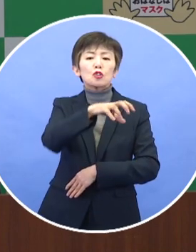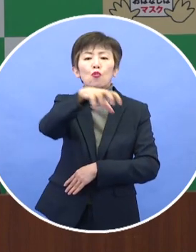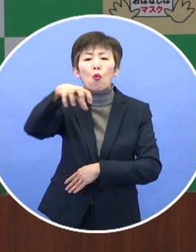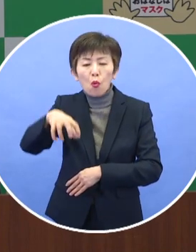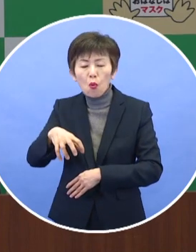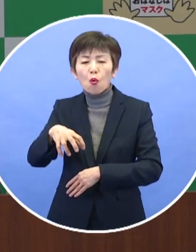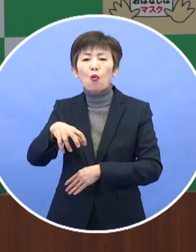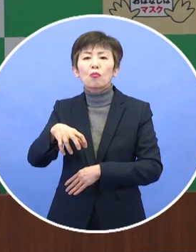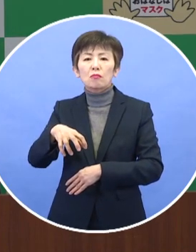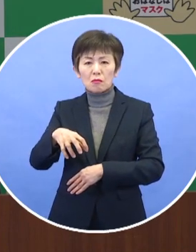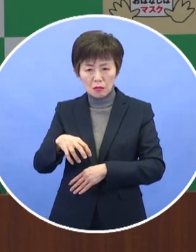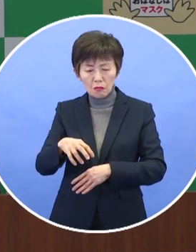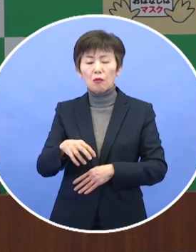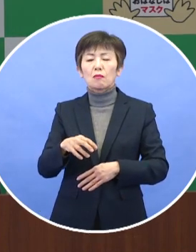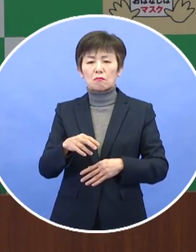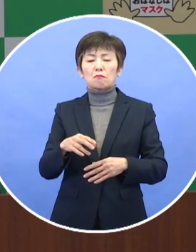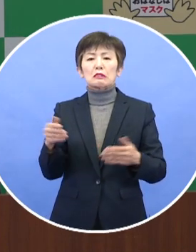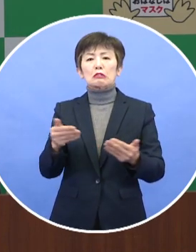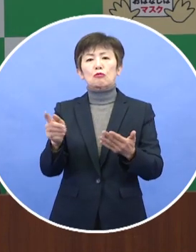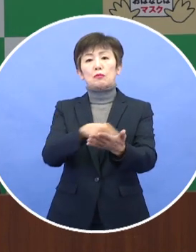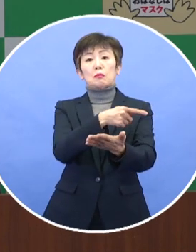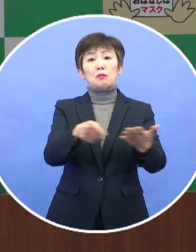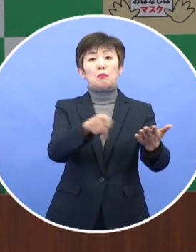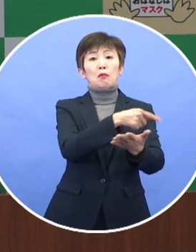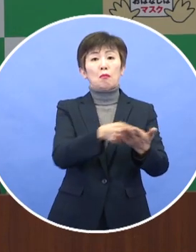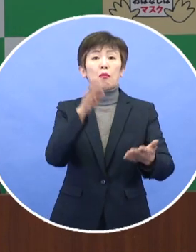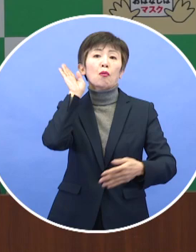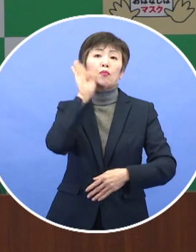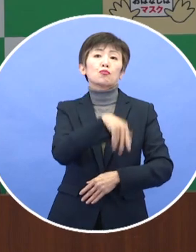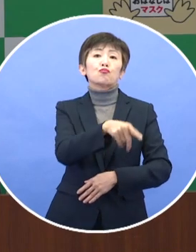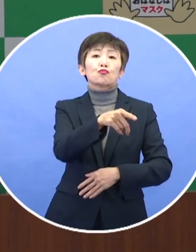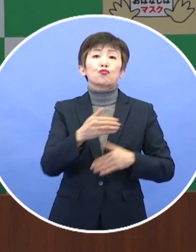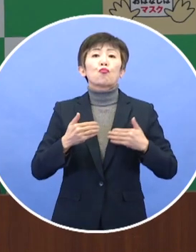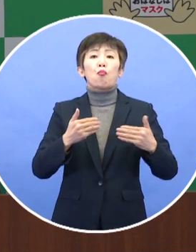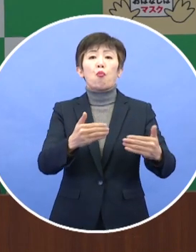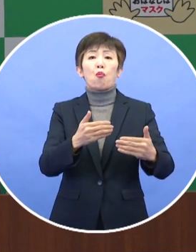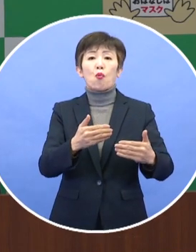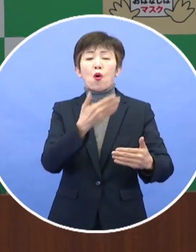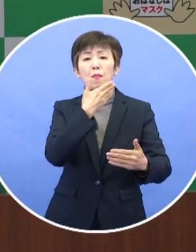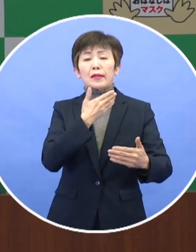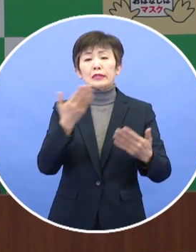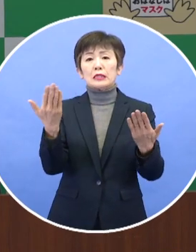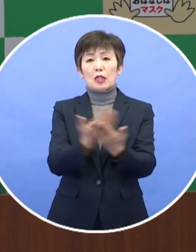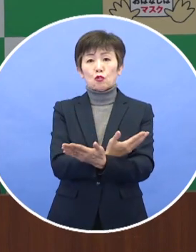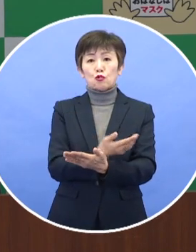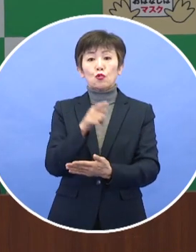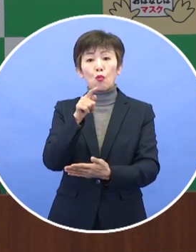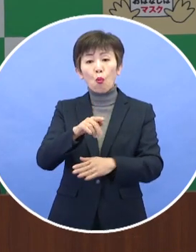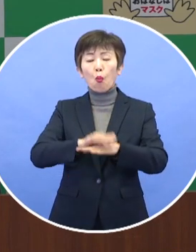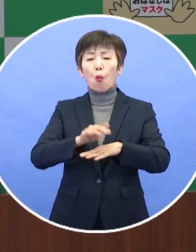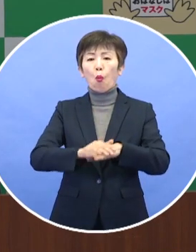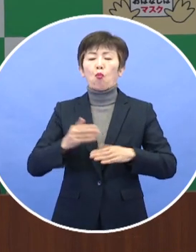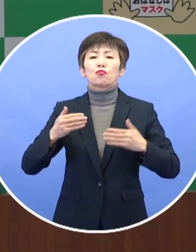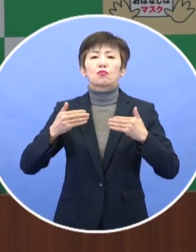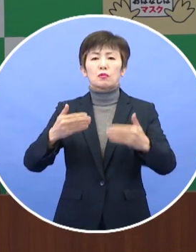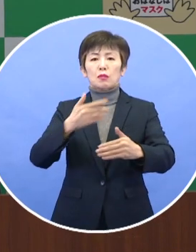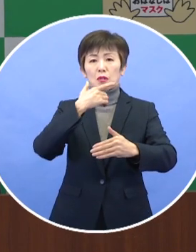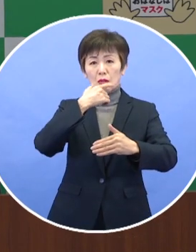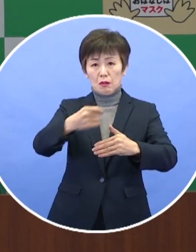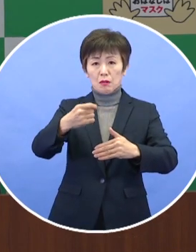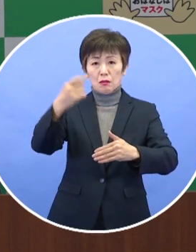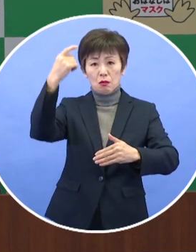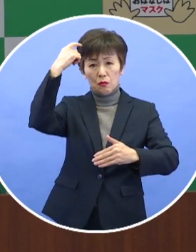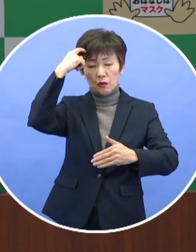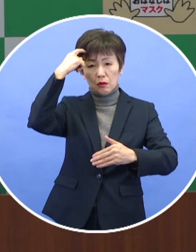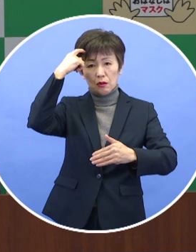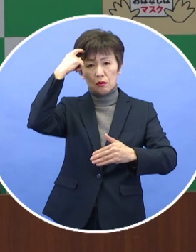ですね、県庁がペーパーレス化すると皆さんが便利になるということで、それを進めさせていただこうということで